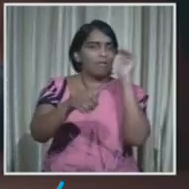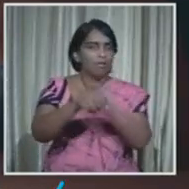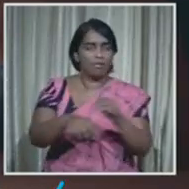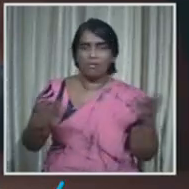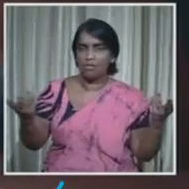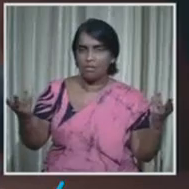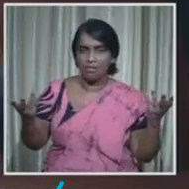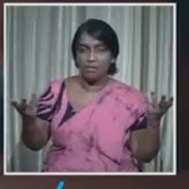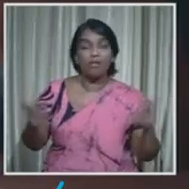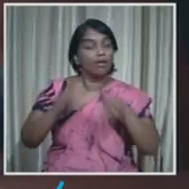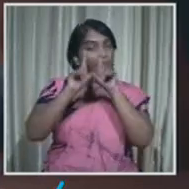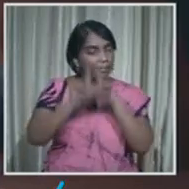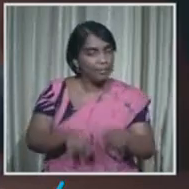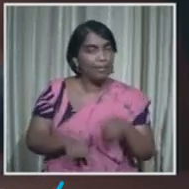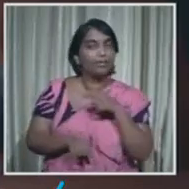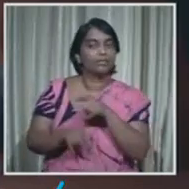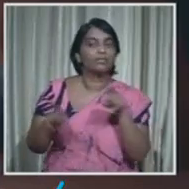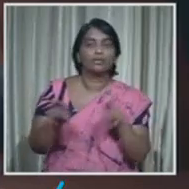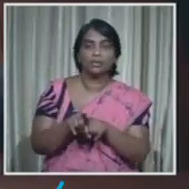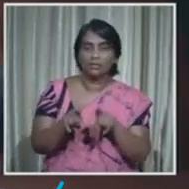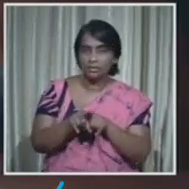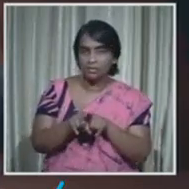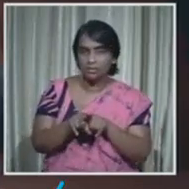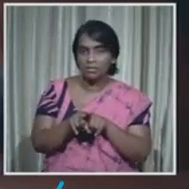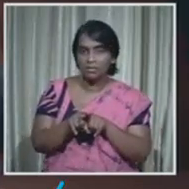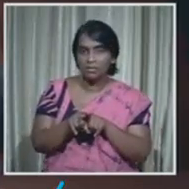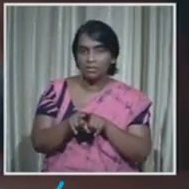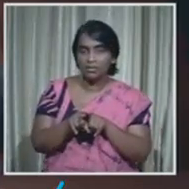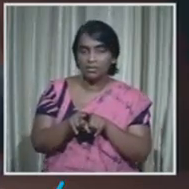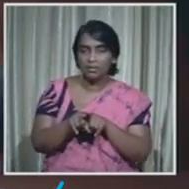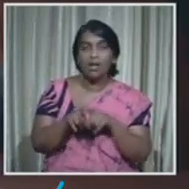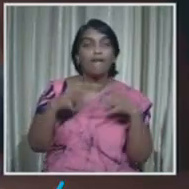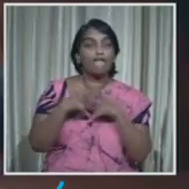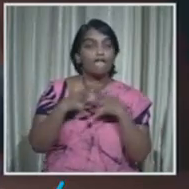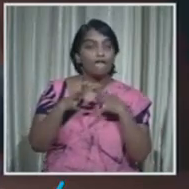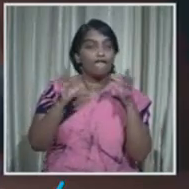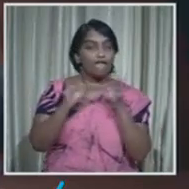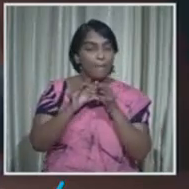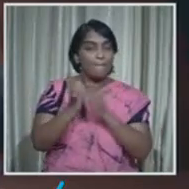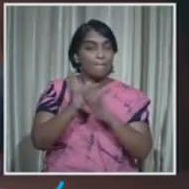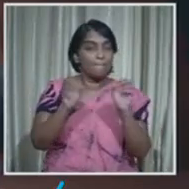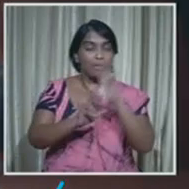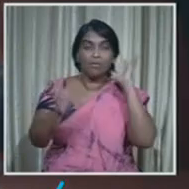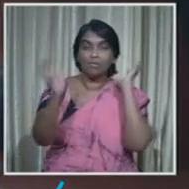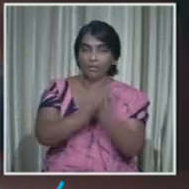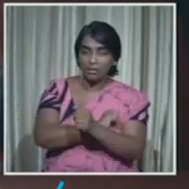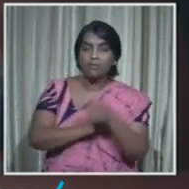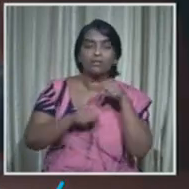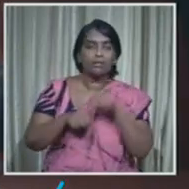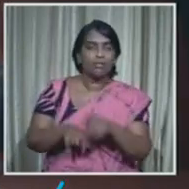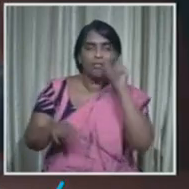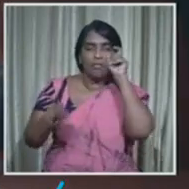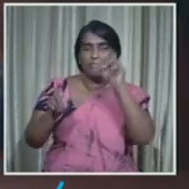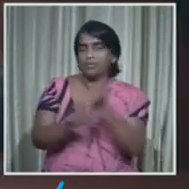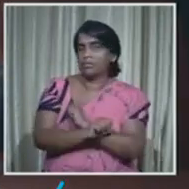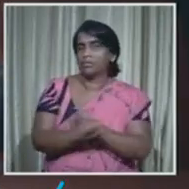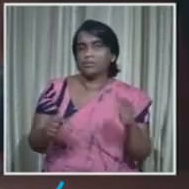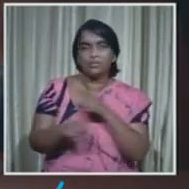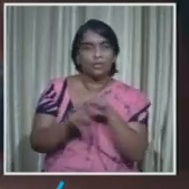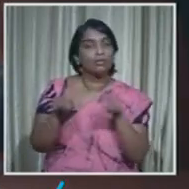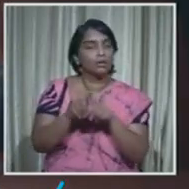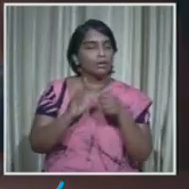නැහැ ඒ වගේම වෙබ් මාධ්‍යවේදී පැහැරගෙන ගියා අද සිද්ධ වෙච්ච දෙයක් නැහැ ඒ නිසා